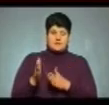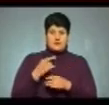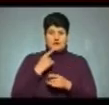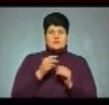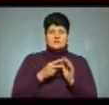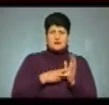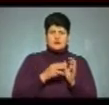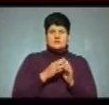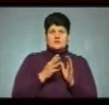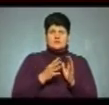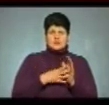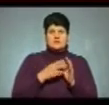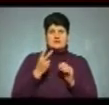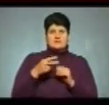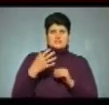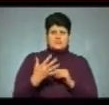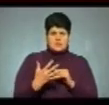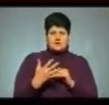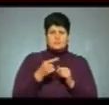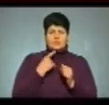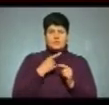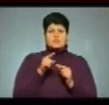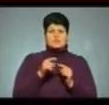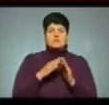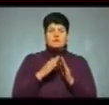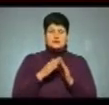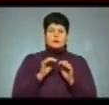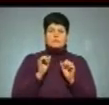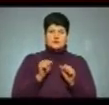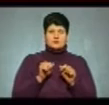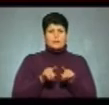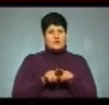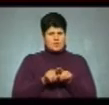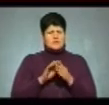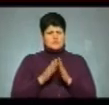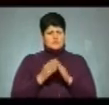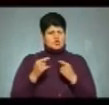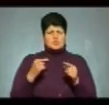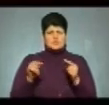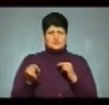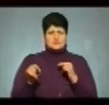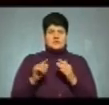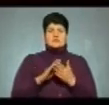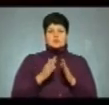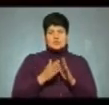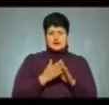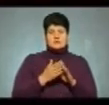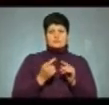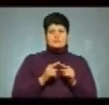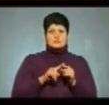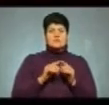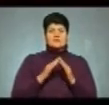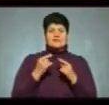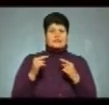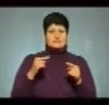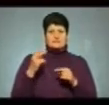17, 19 та 25, ми говоримо про саме ці будинки, чи там однакова ситуація, чи різні? Ситуація по даних будинках різна, тому